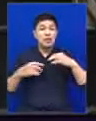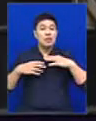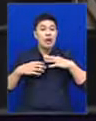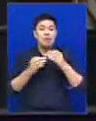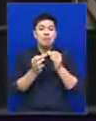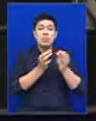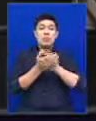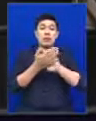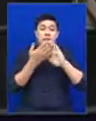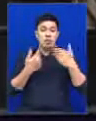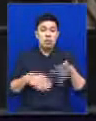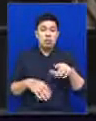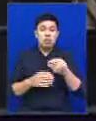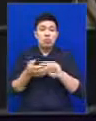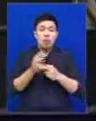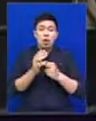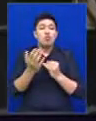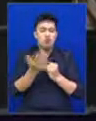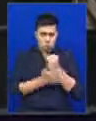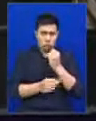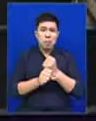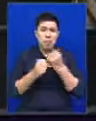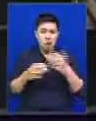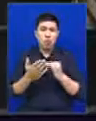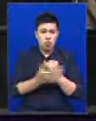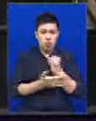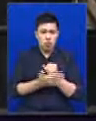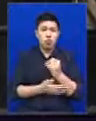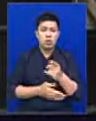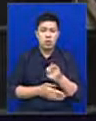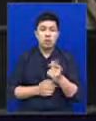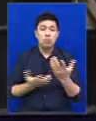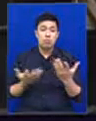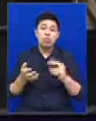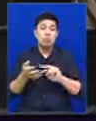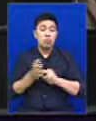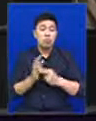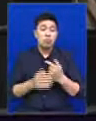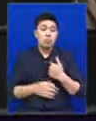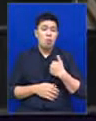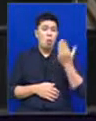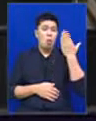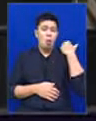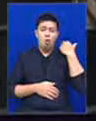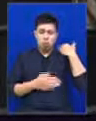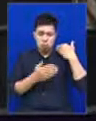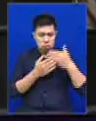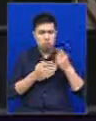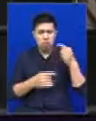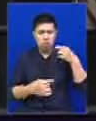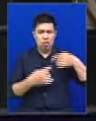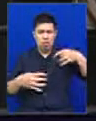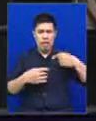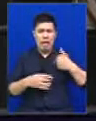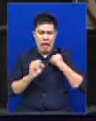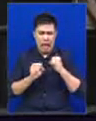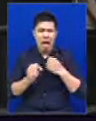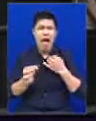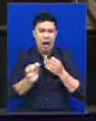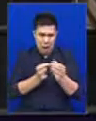นก็ได้ชี้แจงโดยถูกต้องแล้วนะครับซึ่งอันนี้ก็ถือว่ามันไม่ใช่มาตั้งแต่ต้นแล้วผมก็พยายามอธิบายสิ่งเห